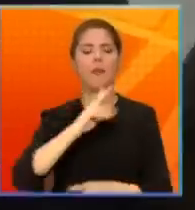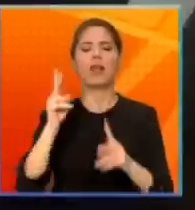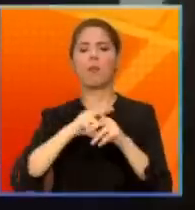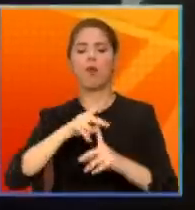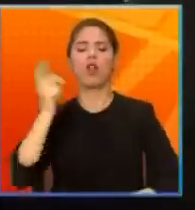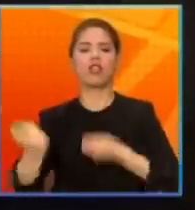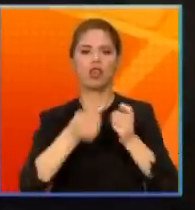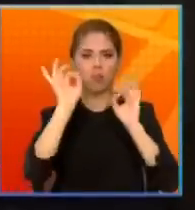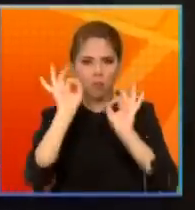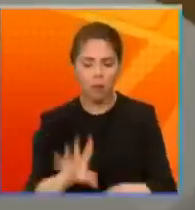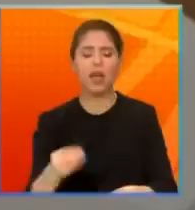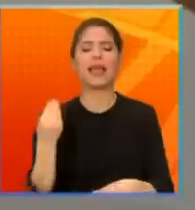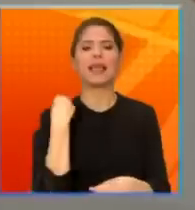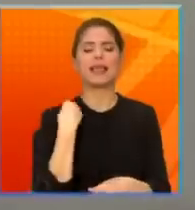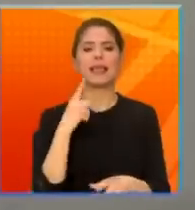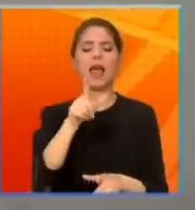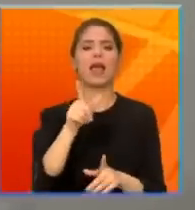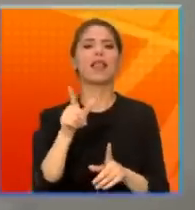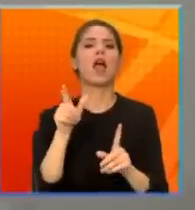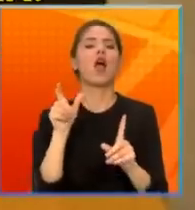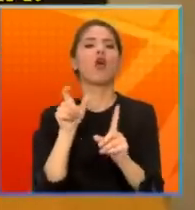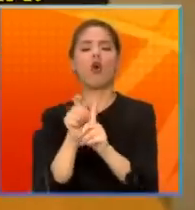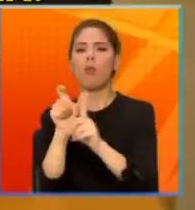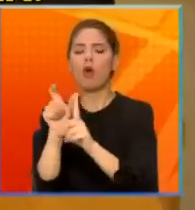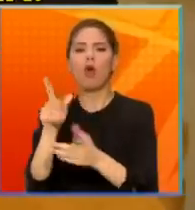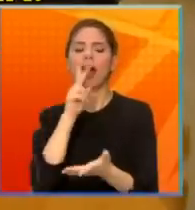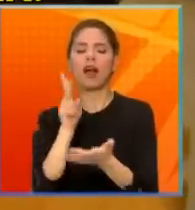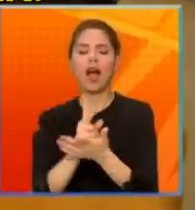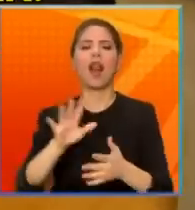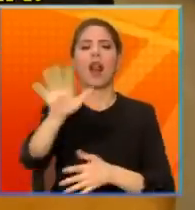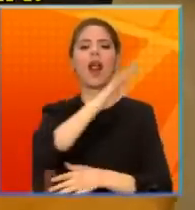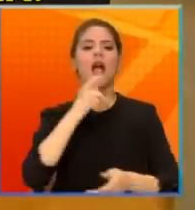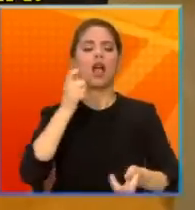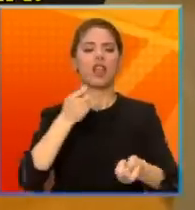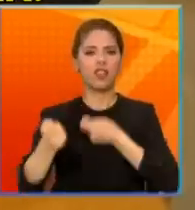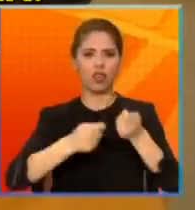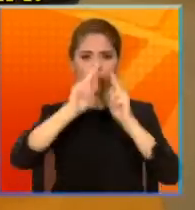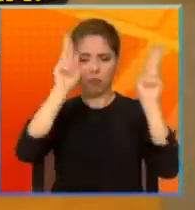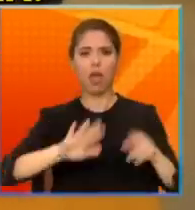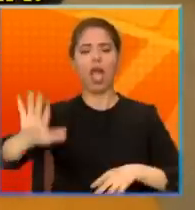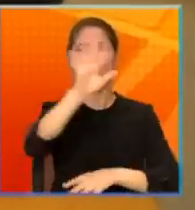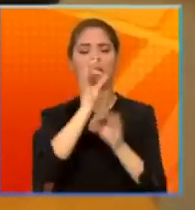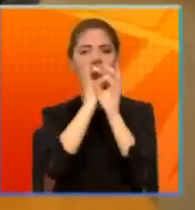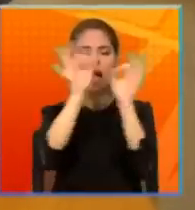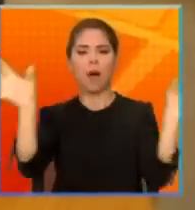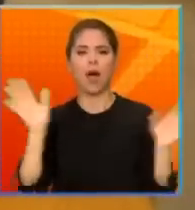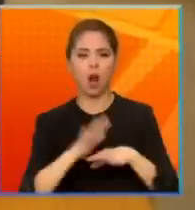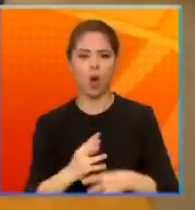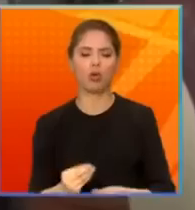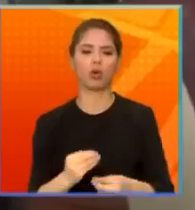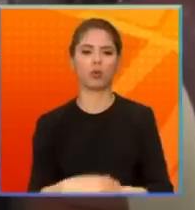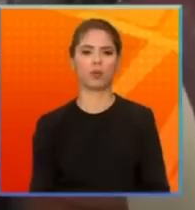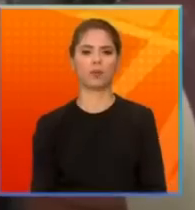harekete geçti. Yeni önlemler esnafa tebliğ edildi. Telefonlara cevap vereceğiz. Evet. İçeri kesinlikle müşteri almayacağız. Tamam.